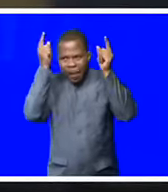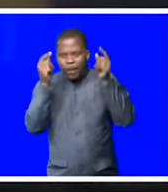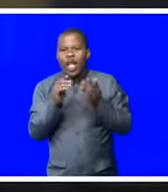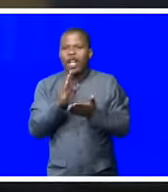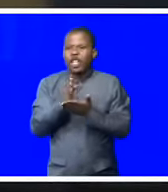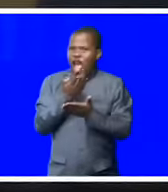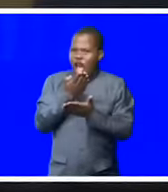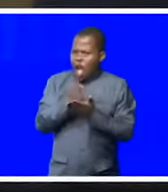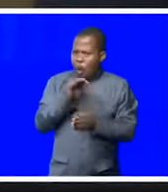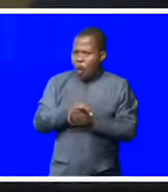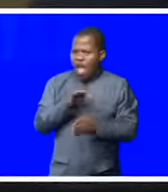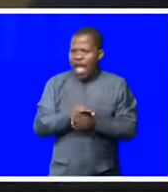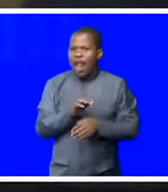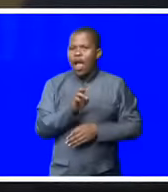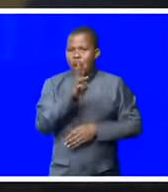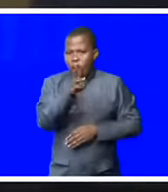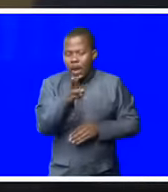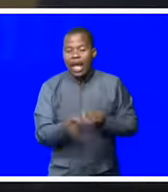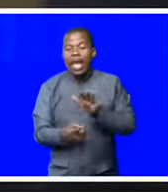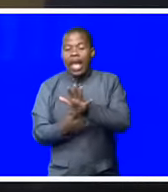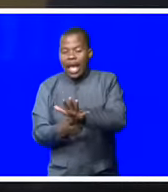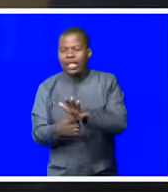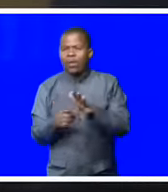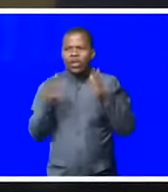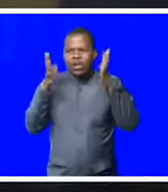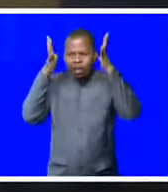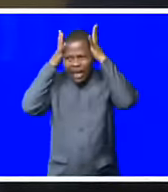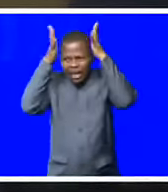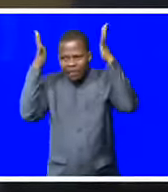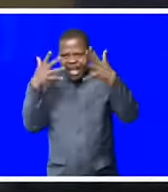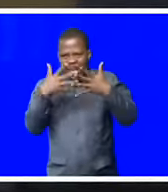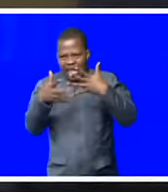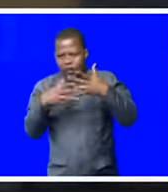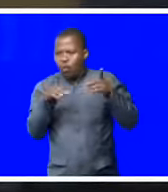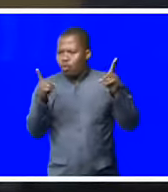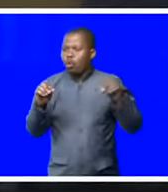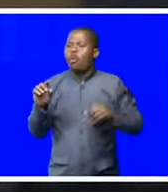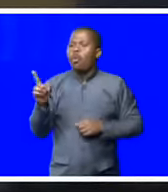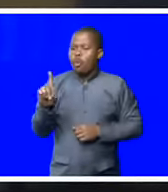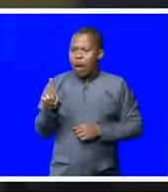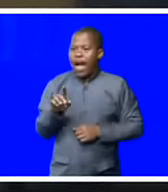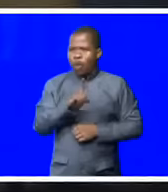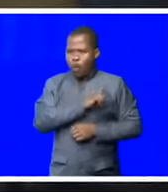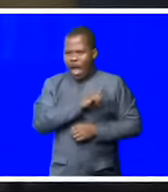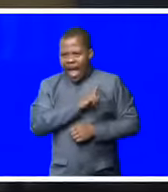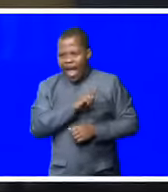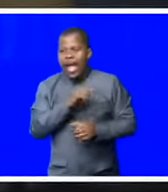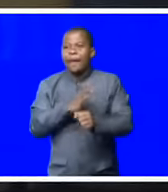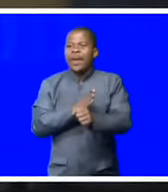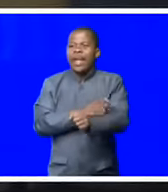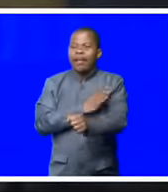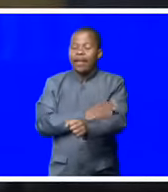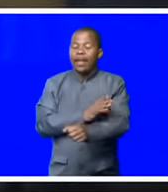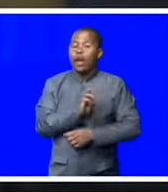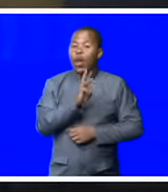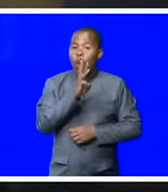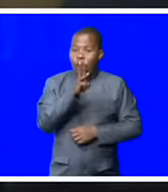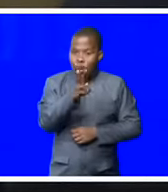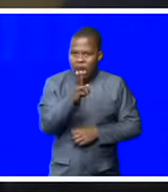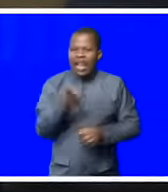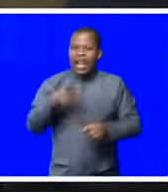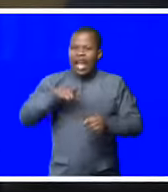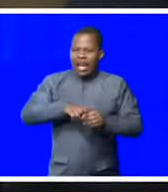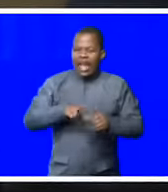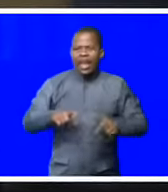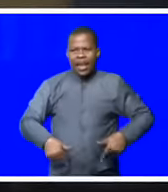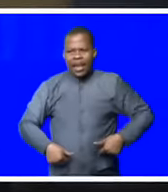ngitibitindo langatenda kuze nawo akhona ukwakha letinye tetindvo futhi ngaphansi kwalo mkhakha wetekuvakasha letingakhona ukuthi tintshintshe